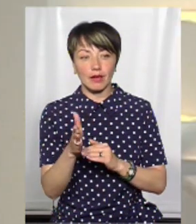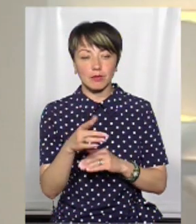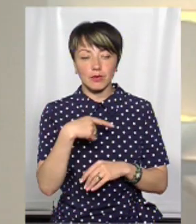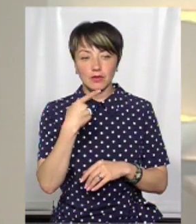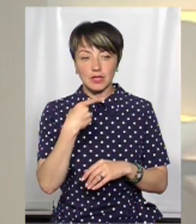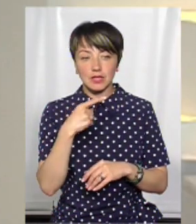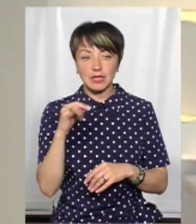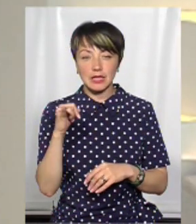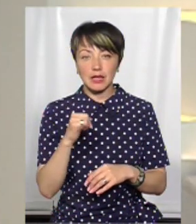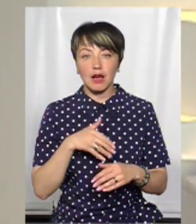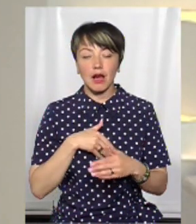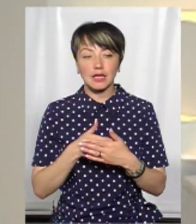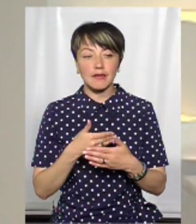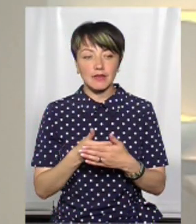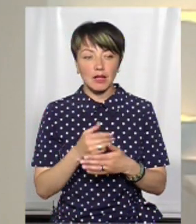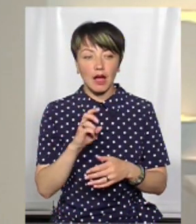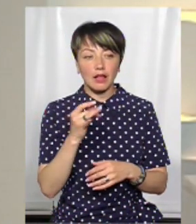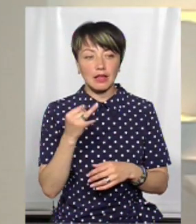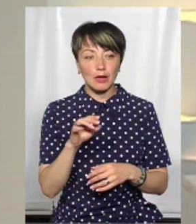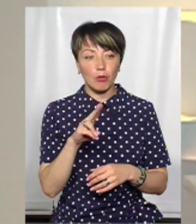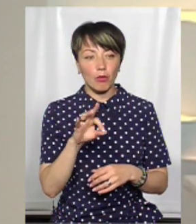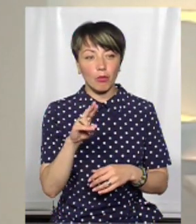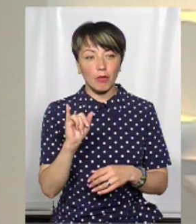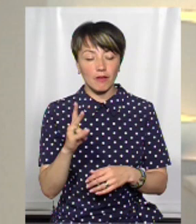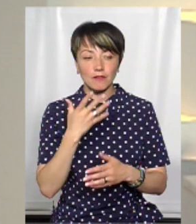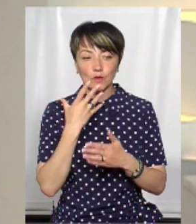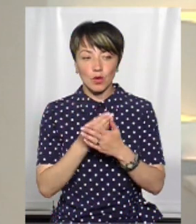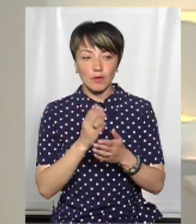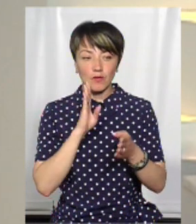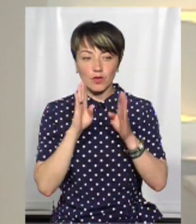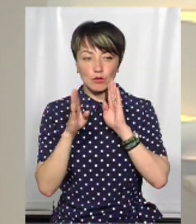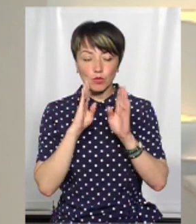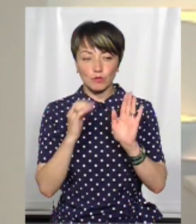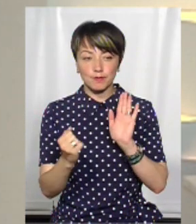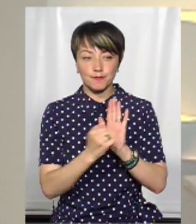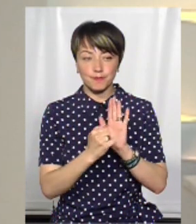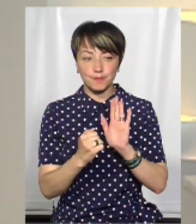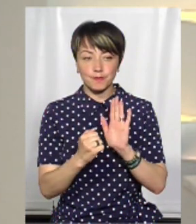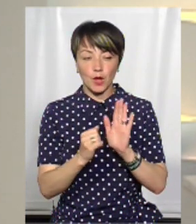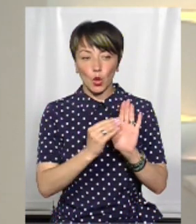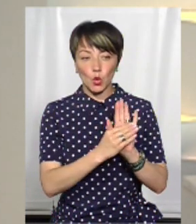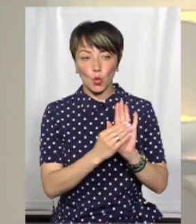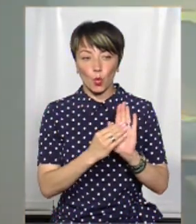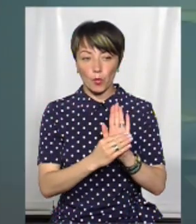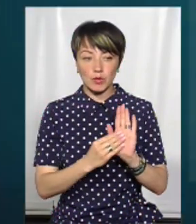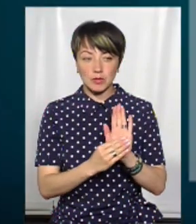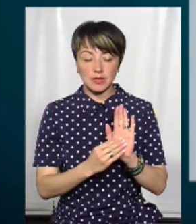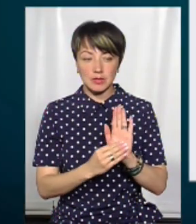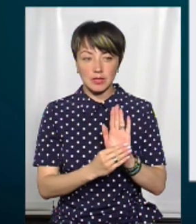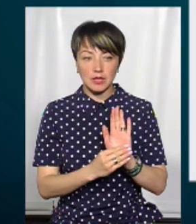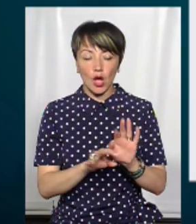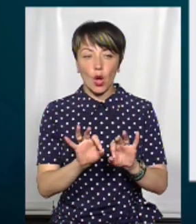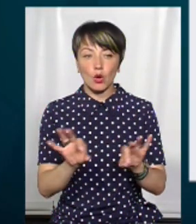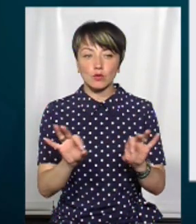І громадський активіст Андрій Попик у своєму блозі у Фейсбуці опублікував допис, в